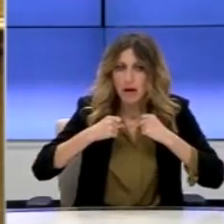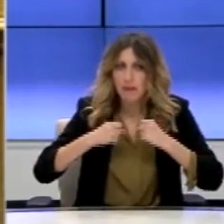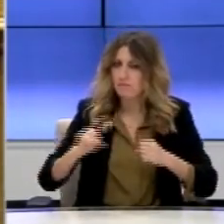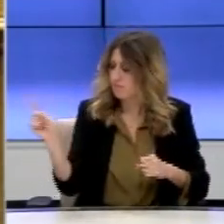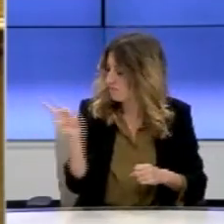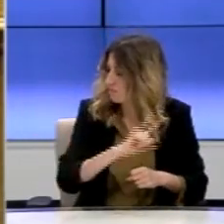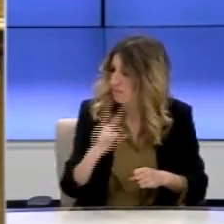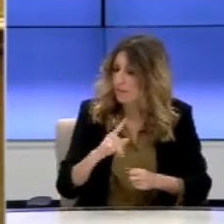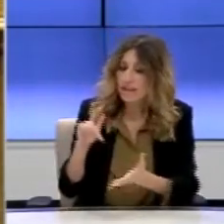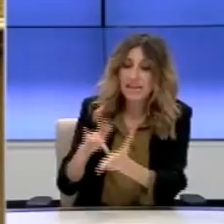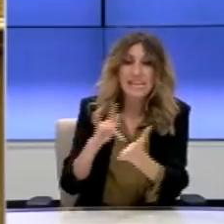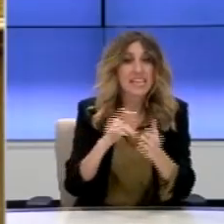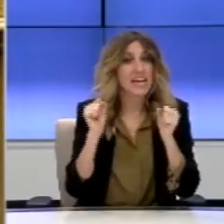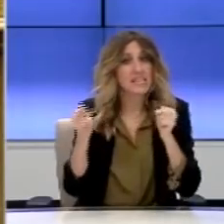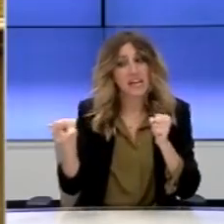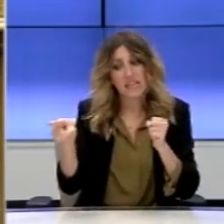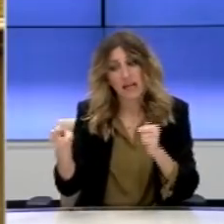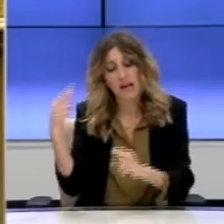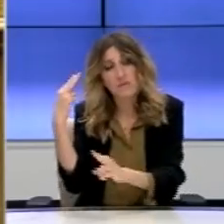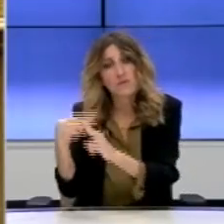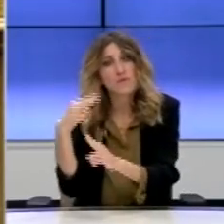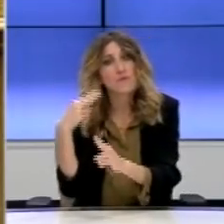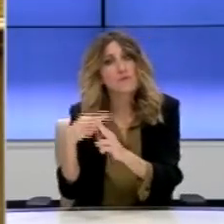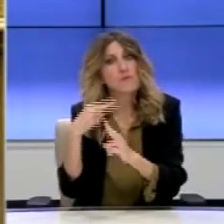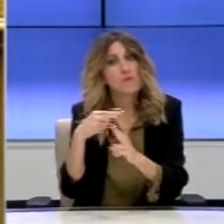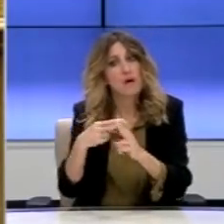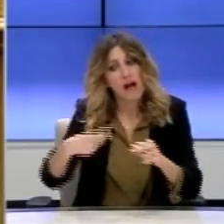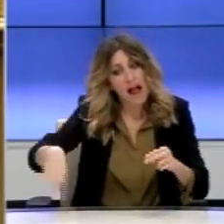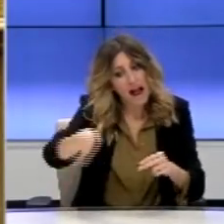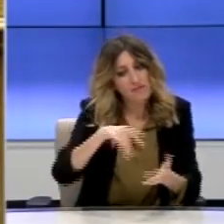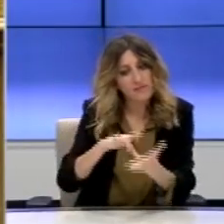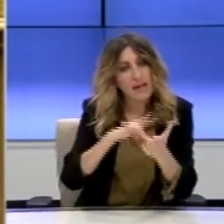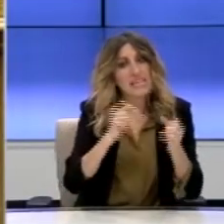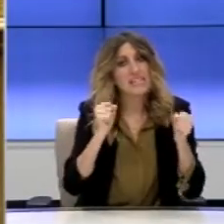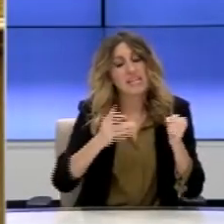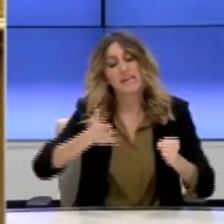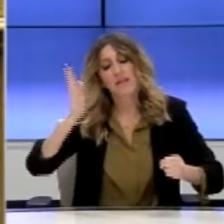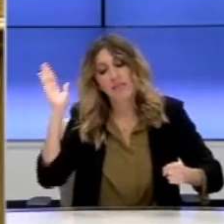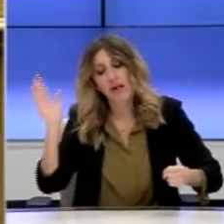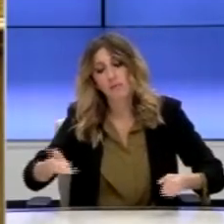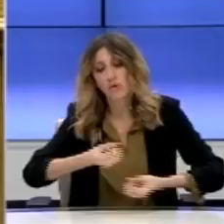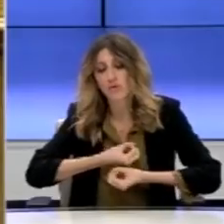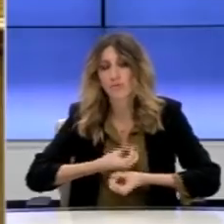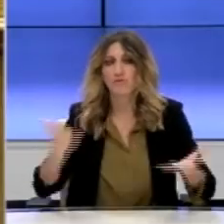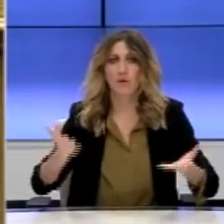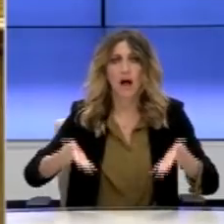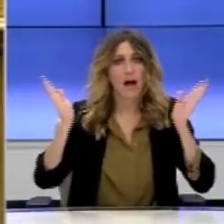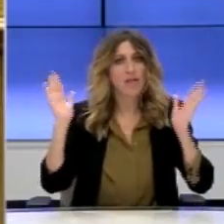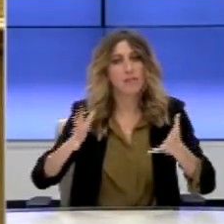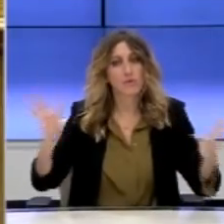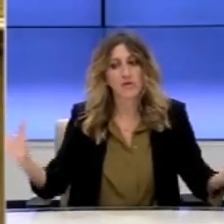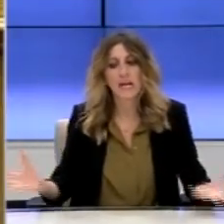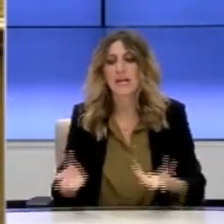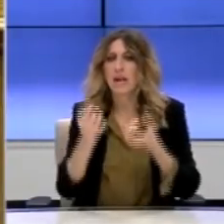προσφέρει πάρα πολλά και να σώσει πραγματικά ανθρώπινες ζωές, κυρίως βέβαια, αλλά όχι μόνο,